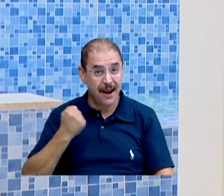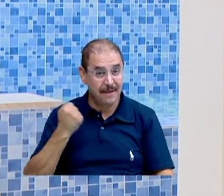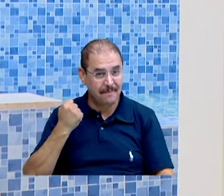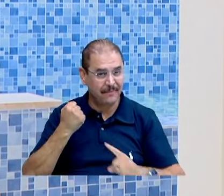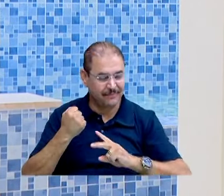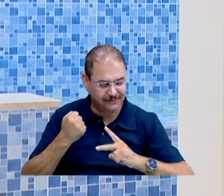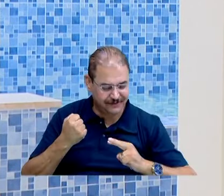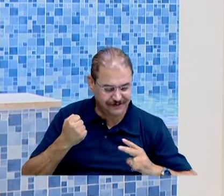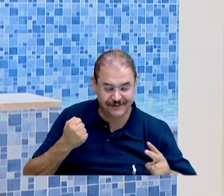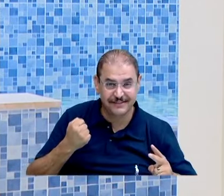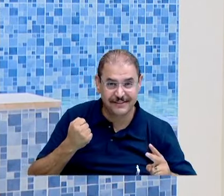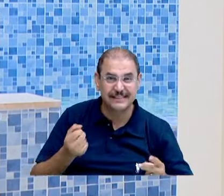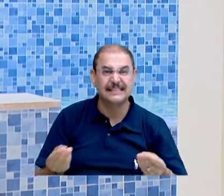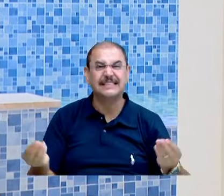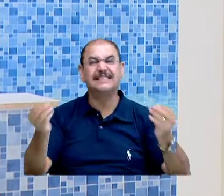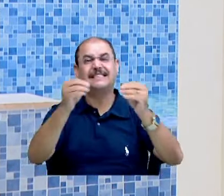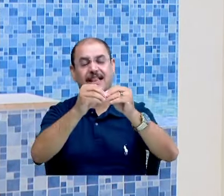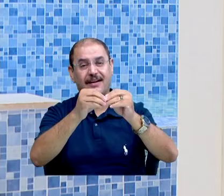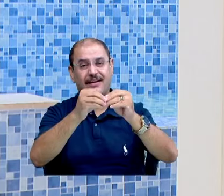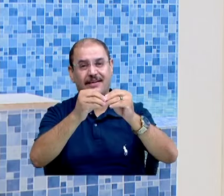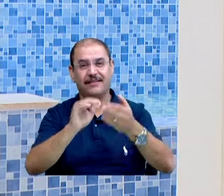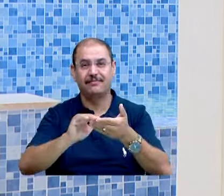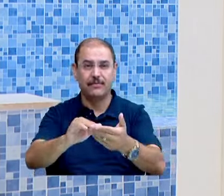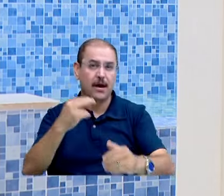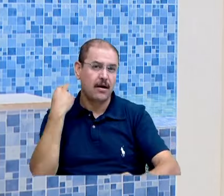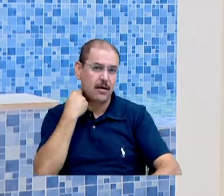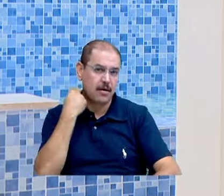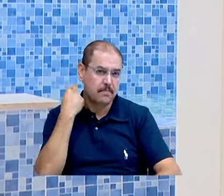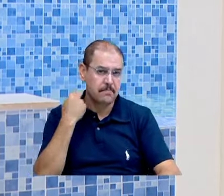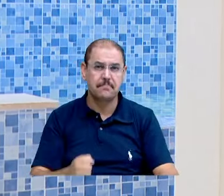في تخصصه رح يكون عنده مهارات رقميه مهارات لغويه